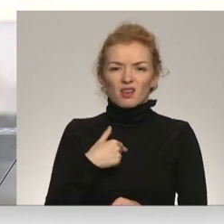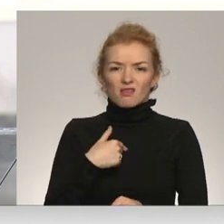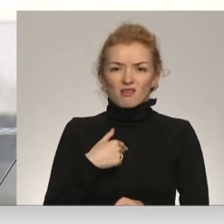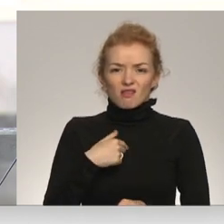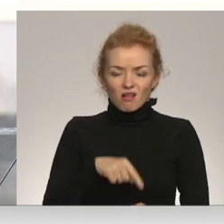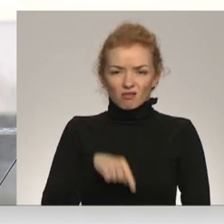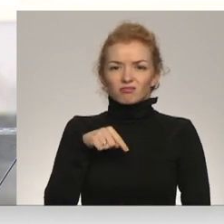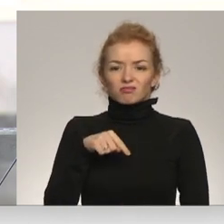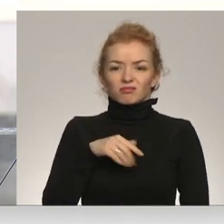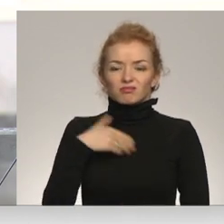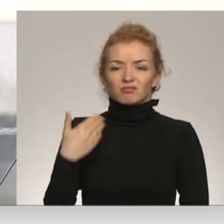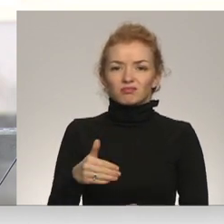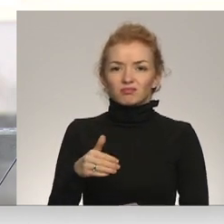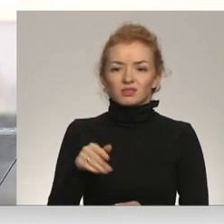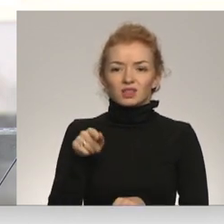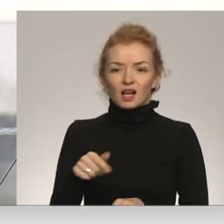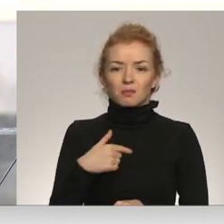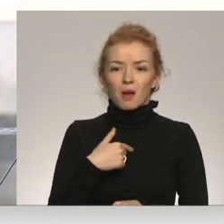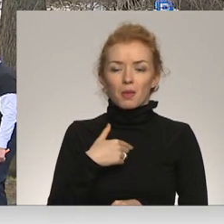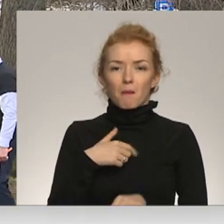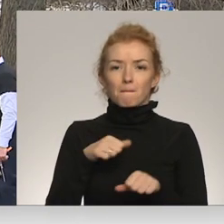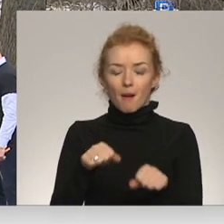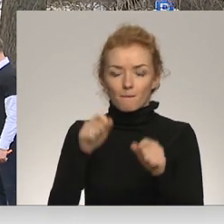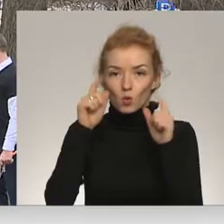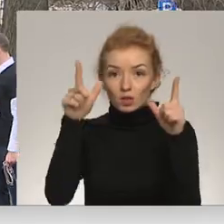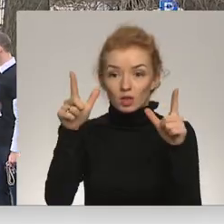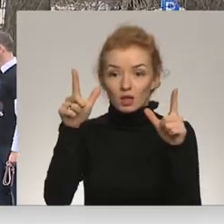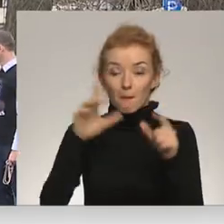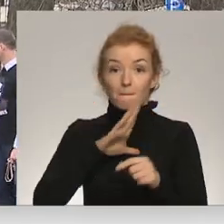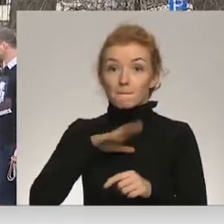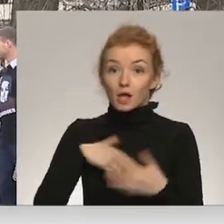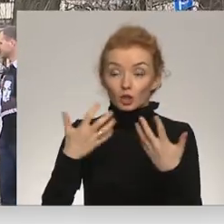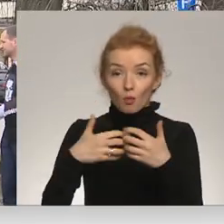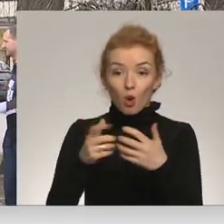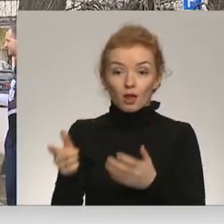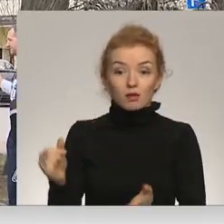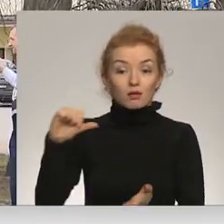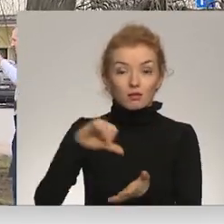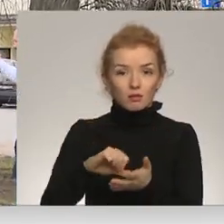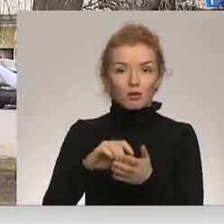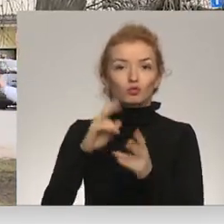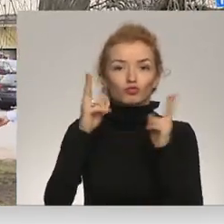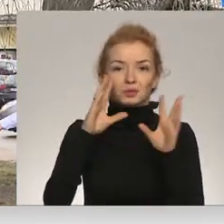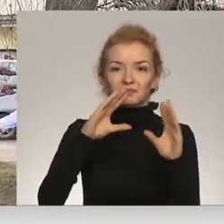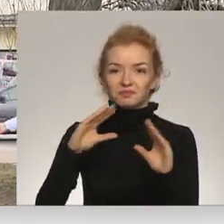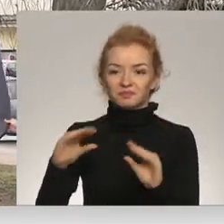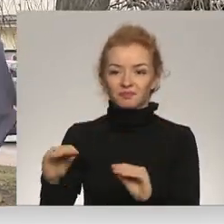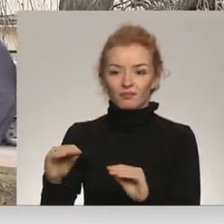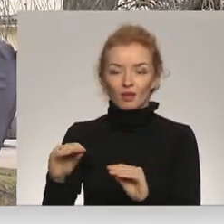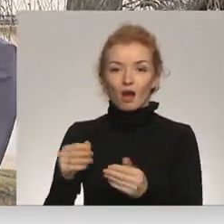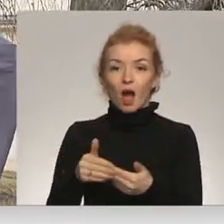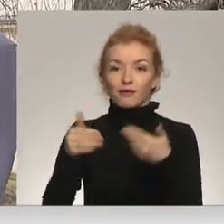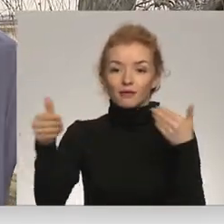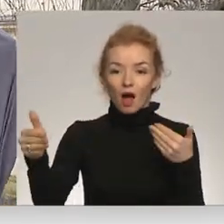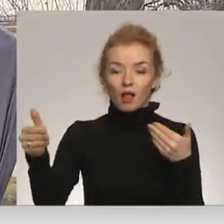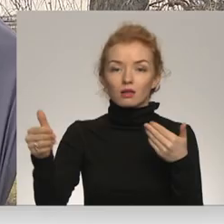aizskara. Tas mani pamodināja. Pēc politiķu uzstāšanās trokšņi mazinājās. Klātesošos attālināt